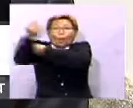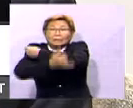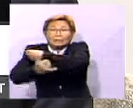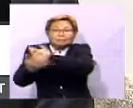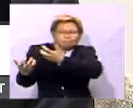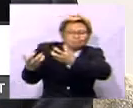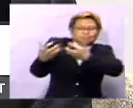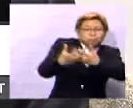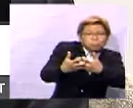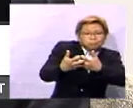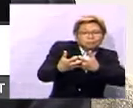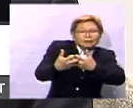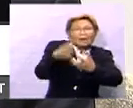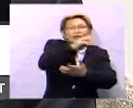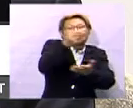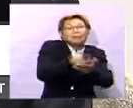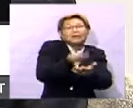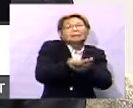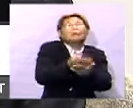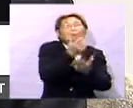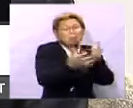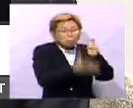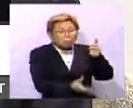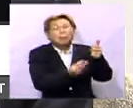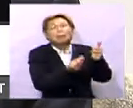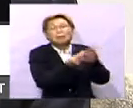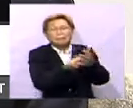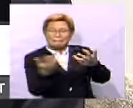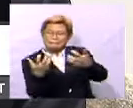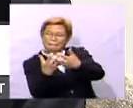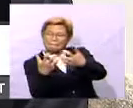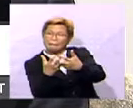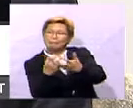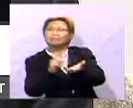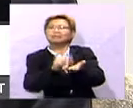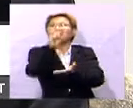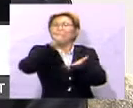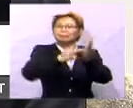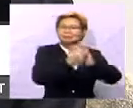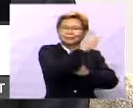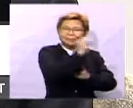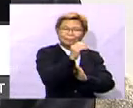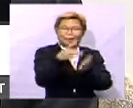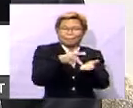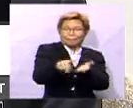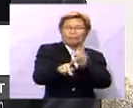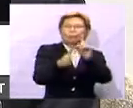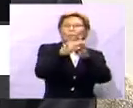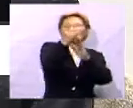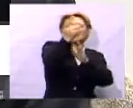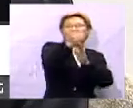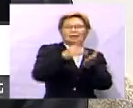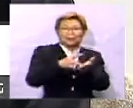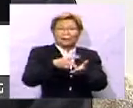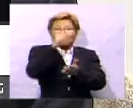overseas, and the money is meant to provide a matching grant, yeah. So which means the company will spend one ringgit, and the government will